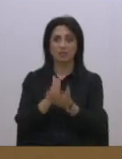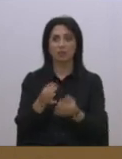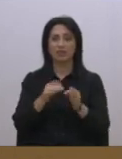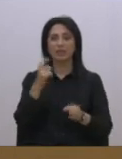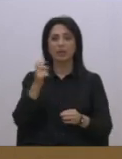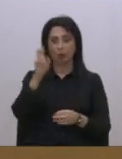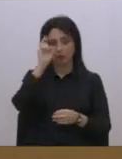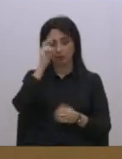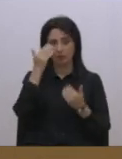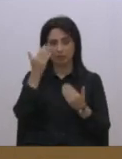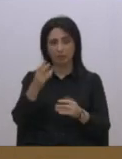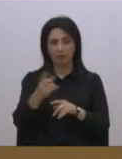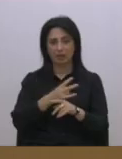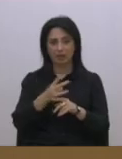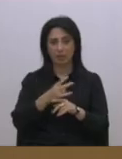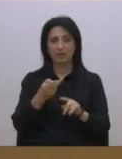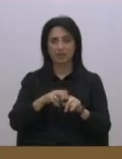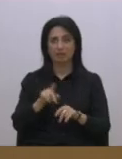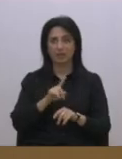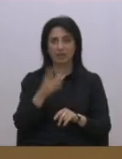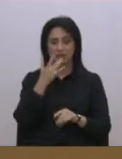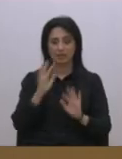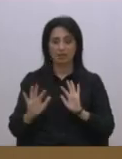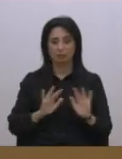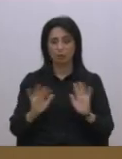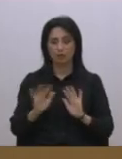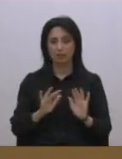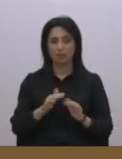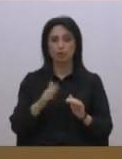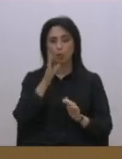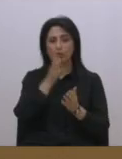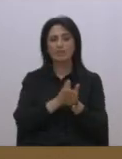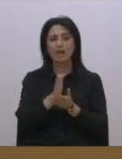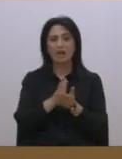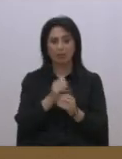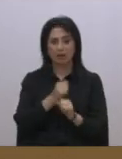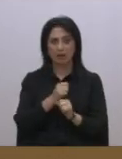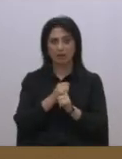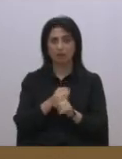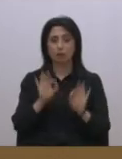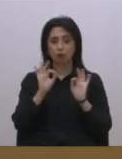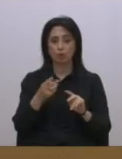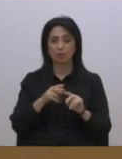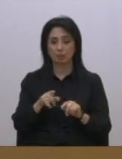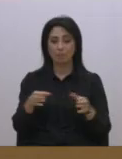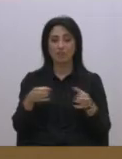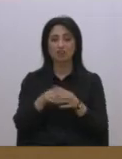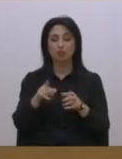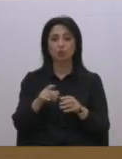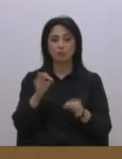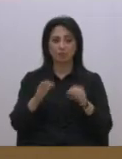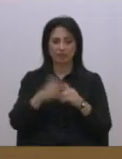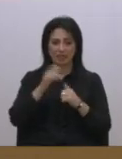დემოკრატიული სახელმწიფოსთვის დამაზიანებელია ის, რასაც ნაციონალური მოძრაობა უკვე წლებია ემსახურება. სწორედ ამიტომ ამ დაჯგუფების